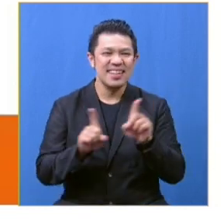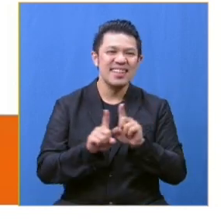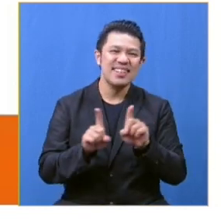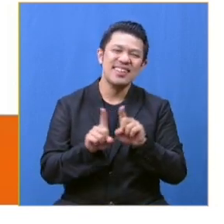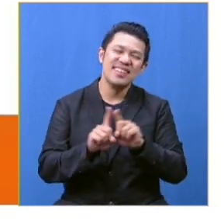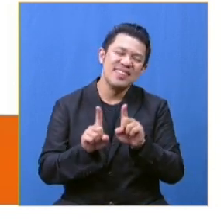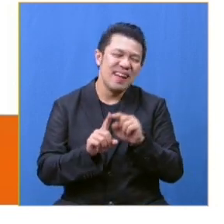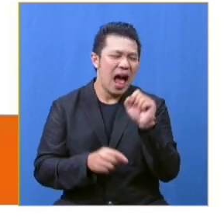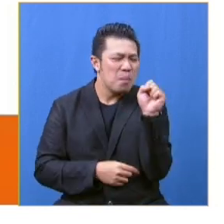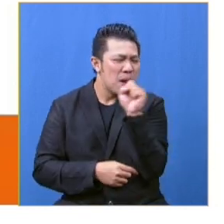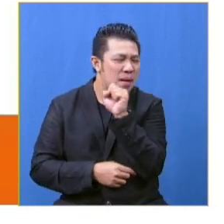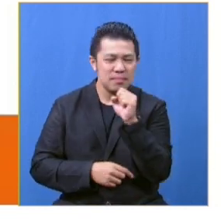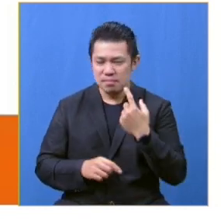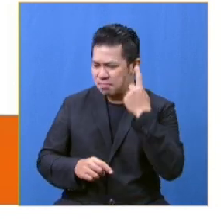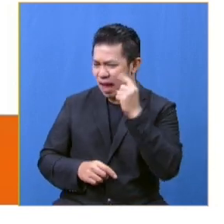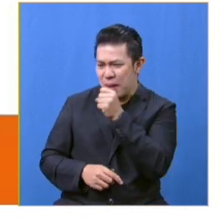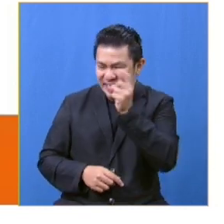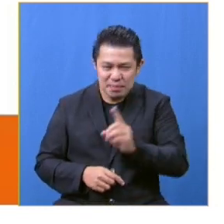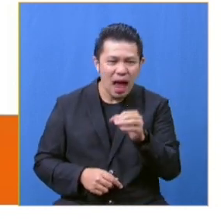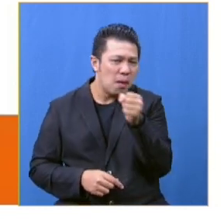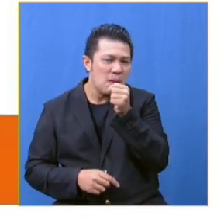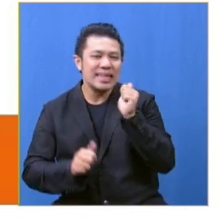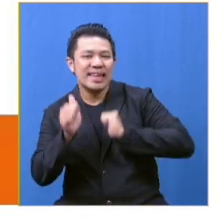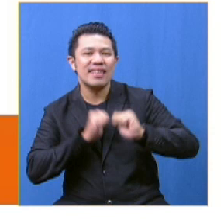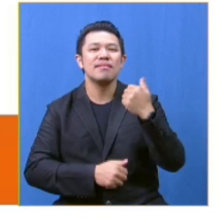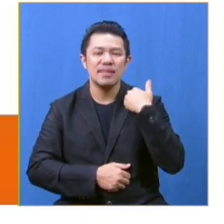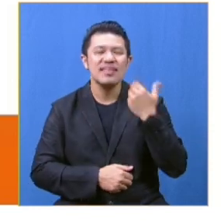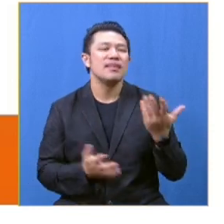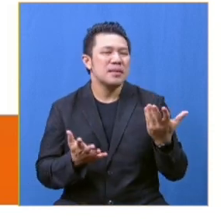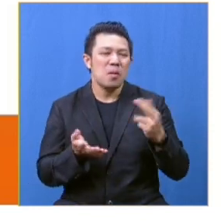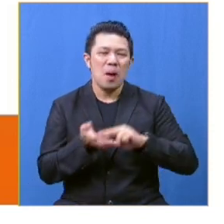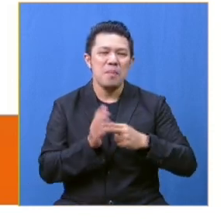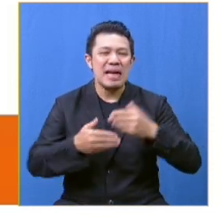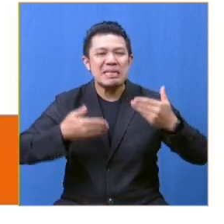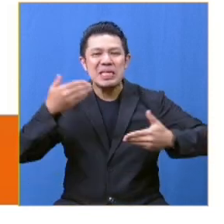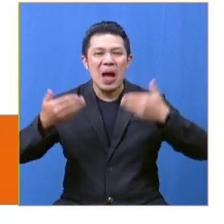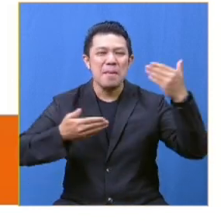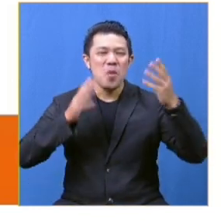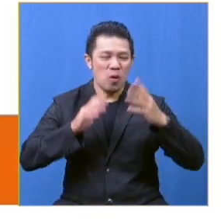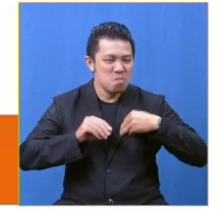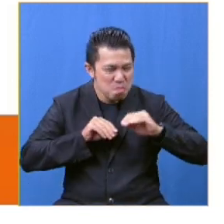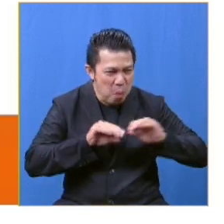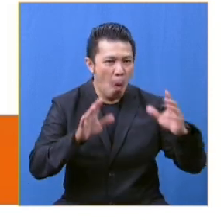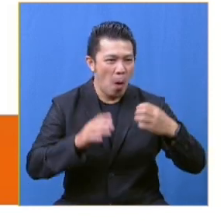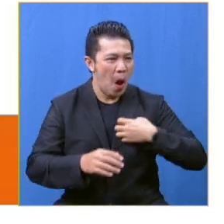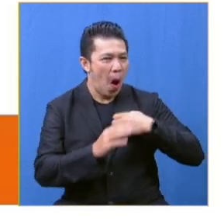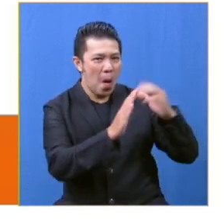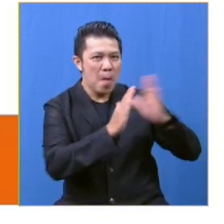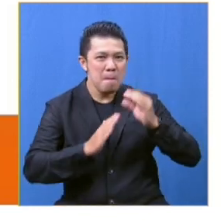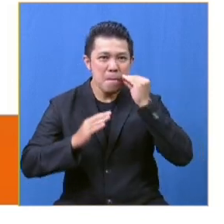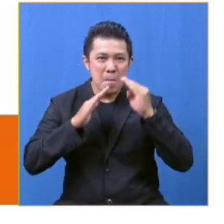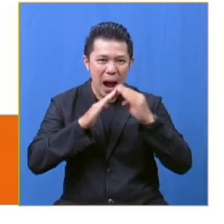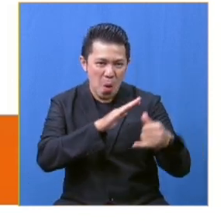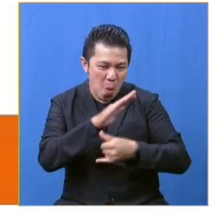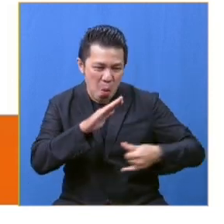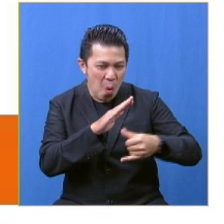ซิงค์ยังไงอย่างนั้นนะคะ ใช่ค่ะตอนนี้เนี่ยมันเป็นกิจกรรมที่กลายเป็นไวรัลจริงนะคะคุณผู้ชมคนที่กักตัวเอง14วันเพื่อ